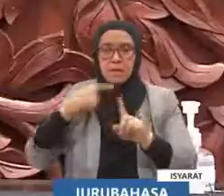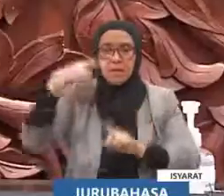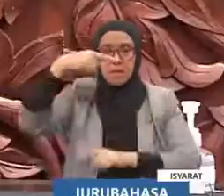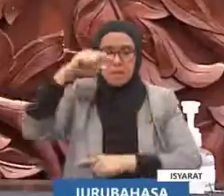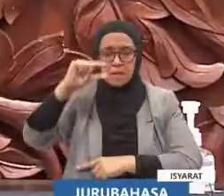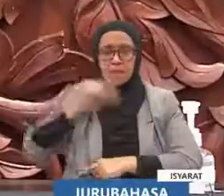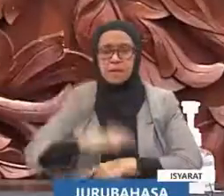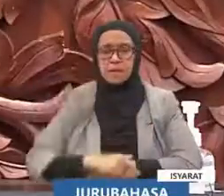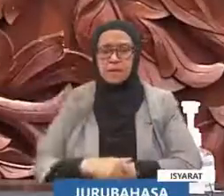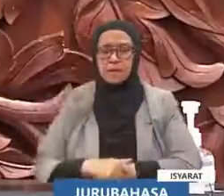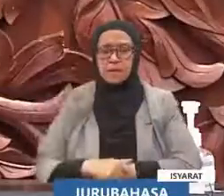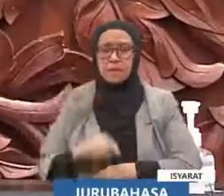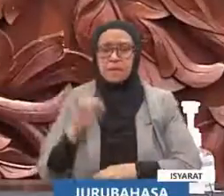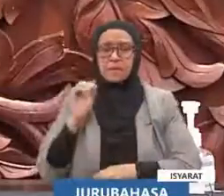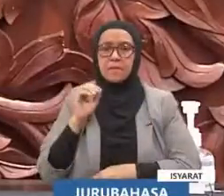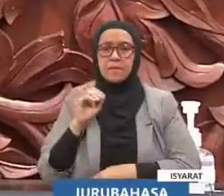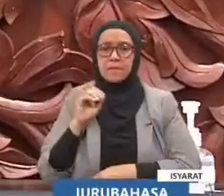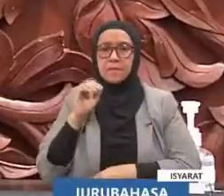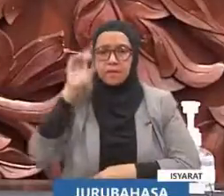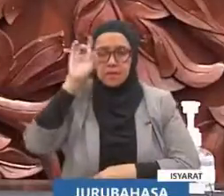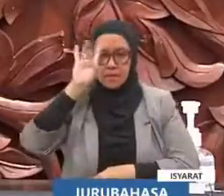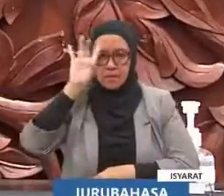Datuk Speaker minta satu. Saya banyak lagi soalan.